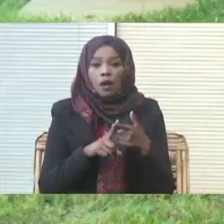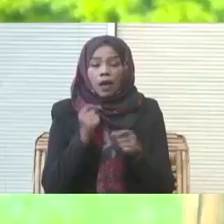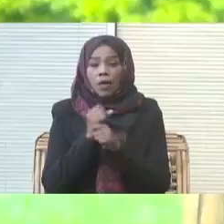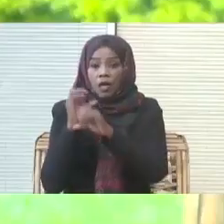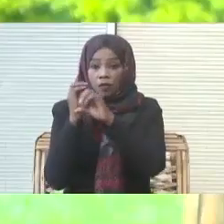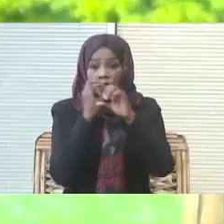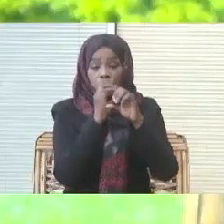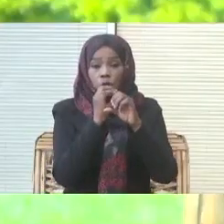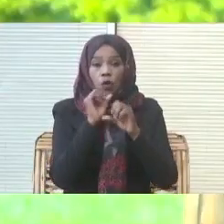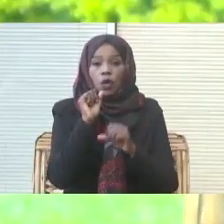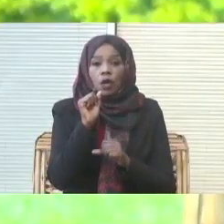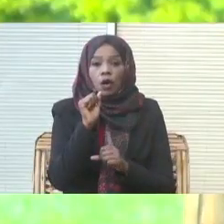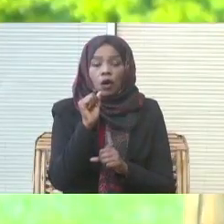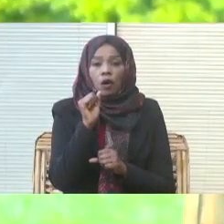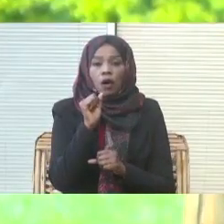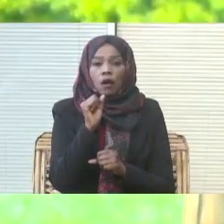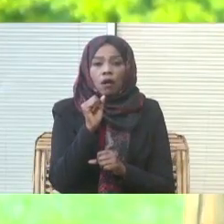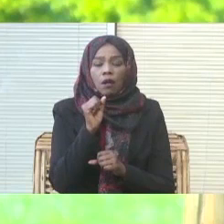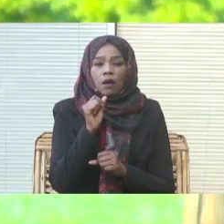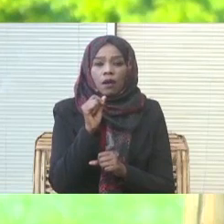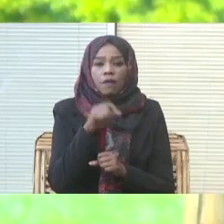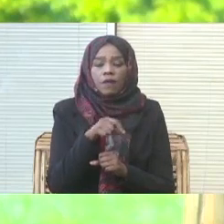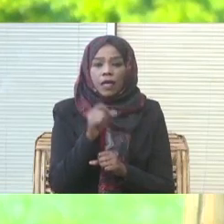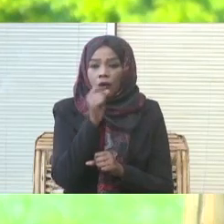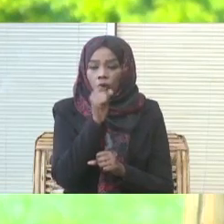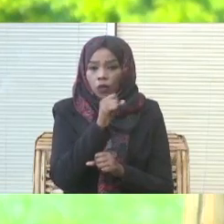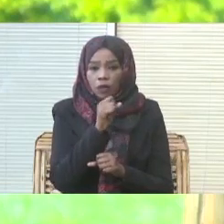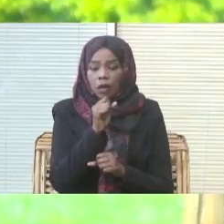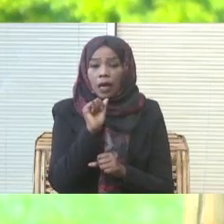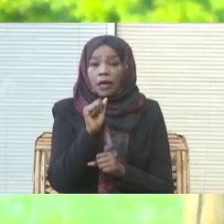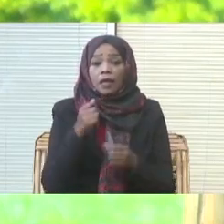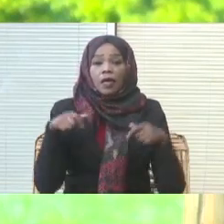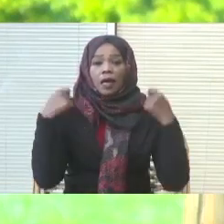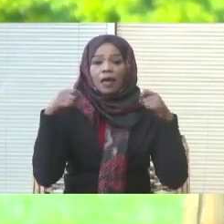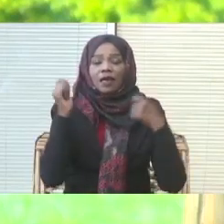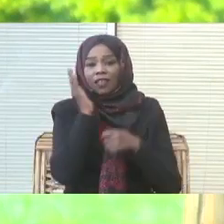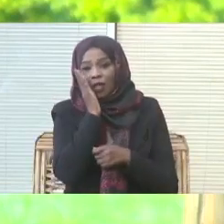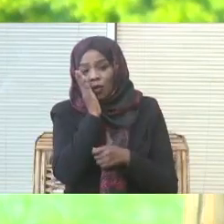كليب لأغنية عيد الأم، أيوة لعيد الأم كان الأغنية كان هنا